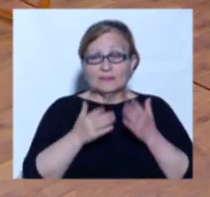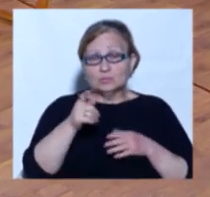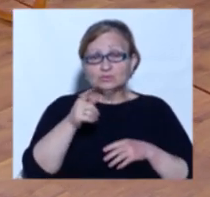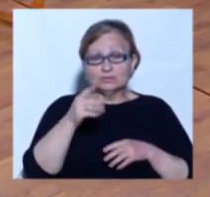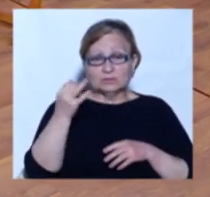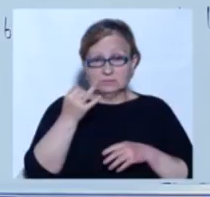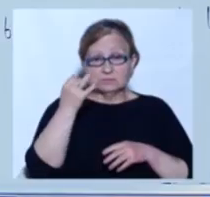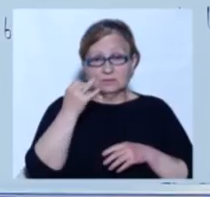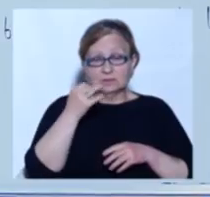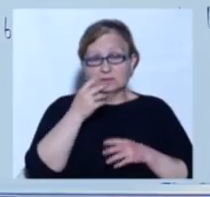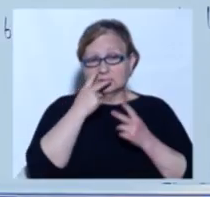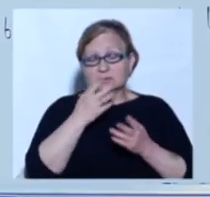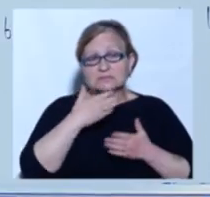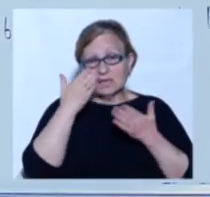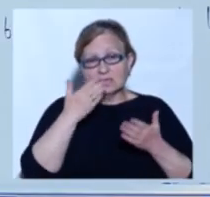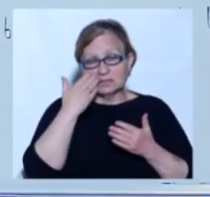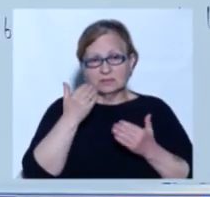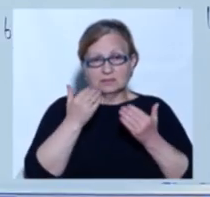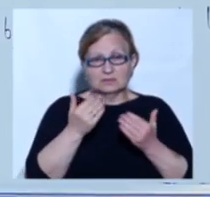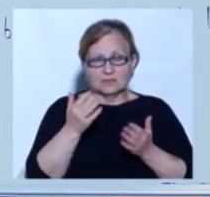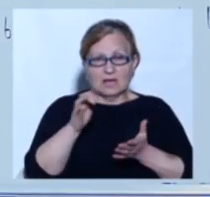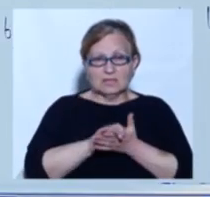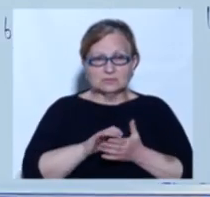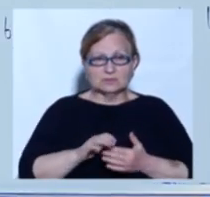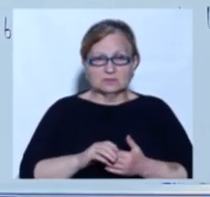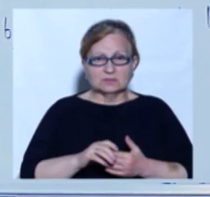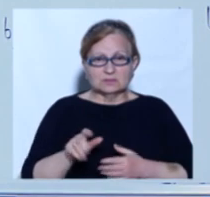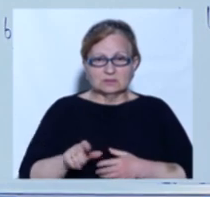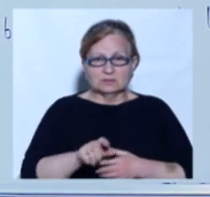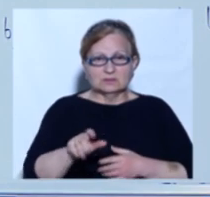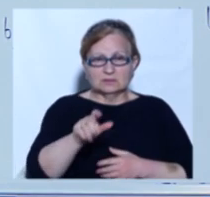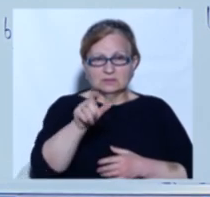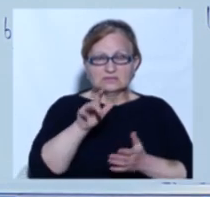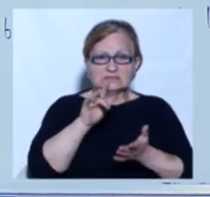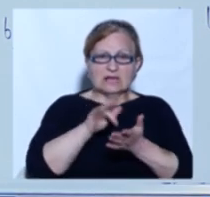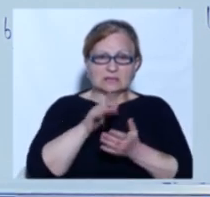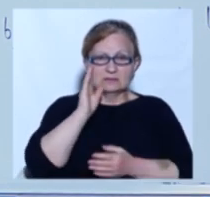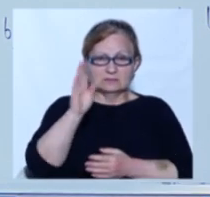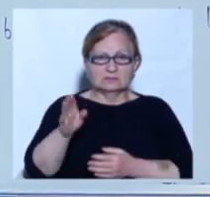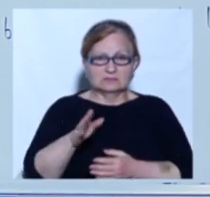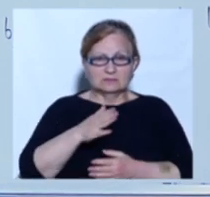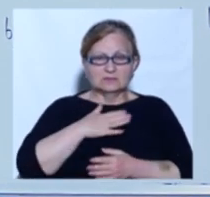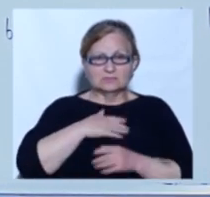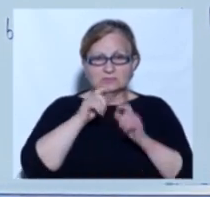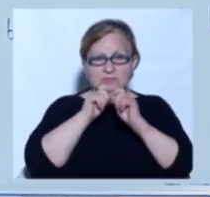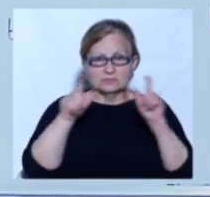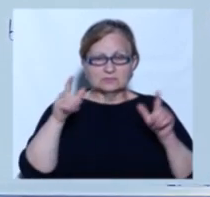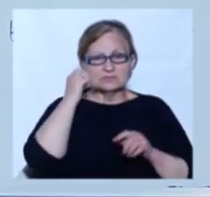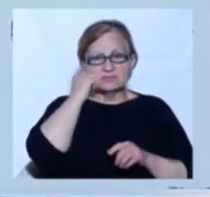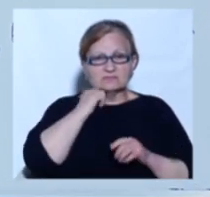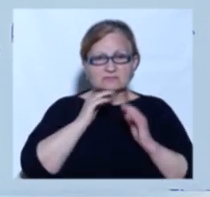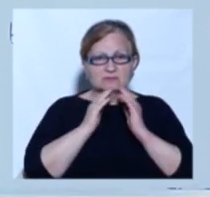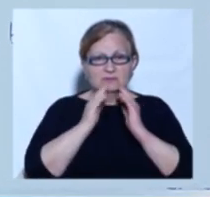მიგიზიდავს ეს თემა, გირჩევ რომ წაიკითხო, გაეცნო. გზად ქალაქისკენ ჩვენი სკოლის ძველ